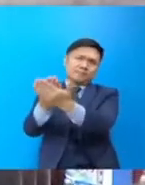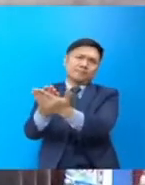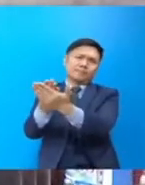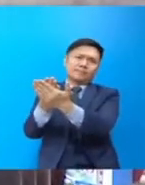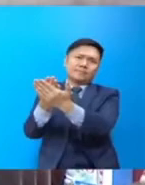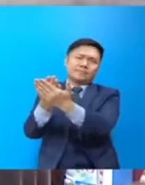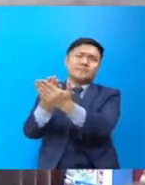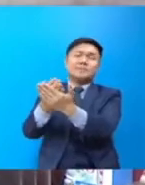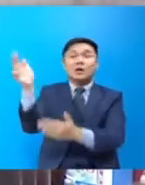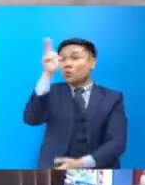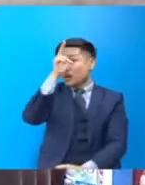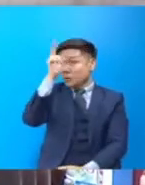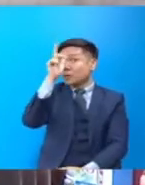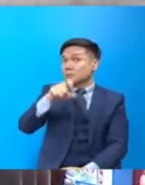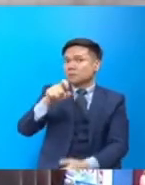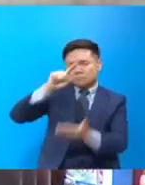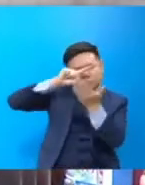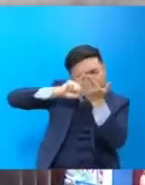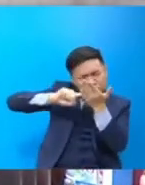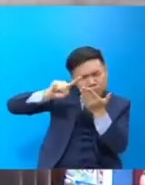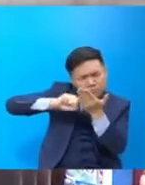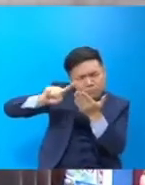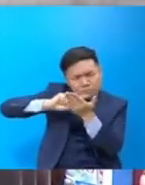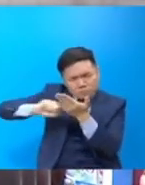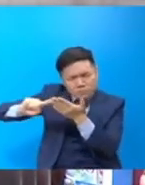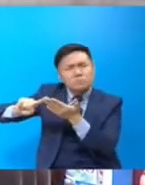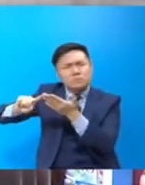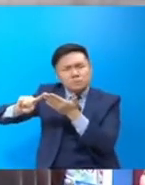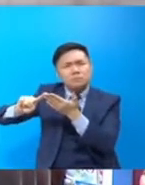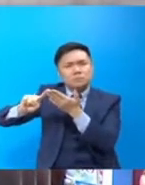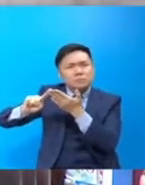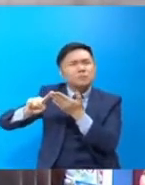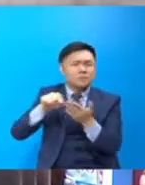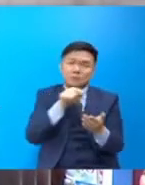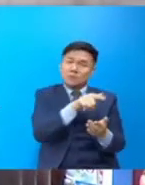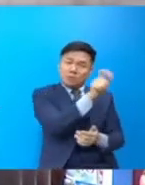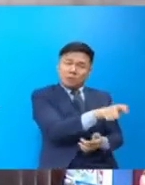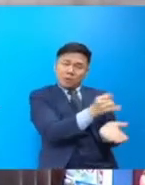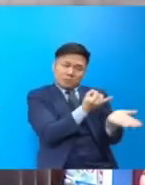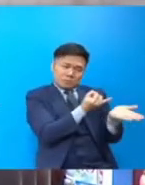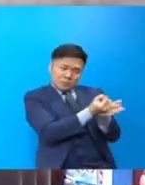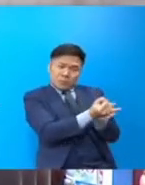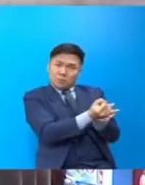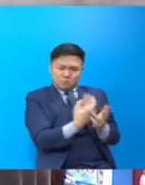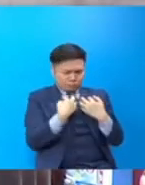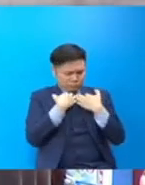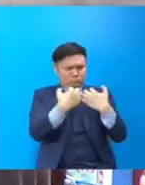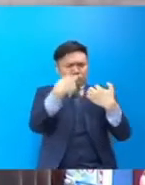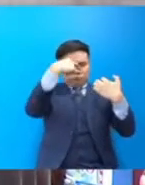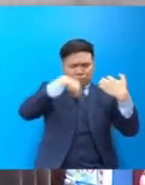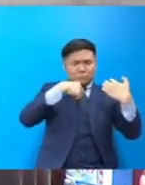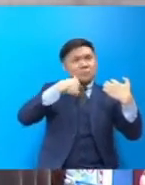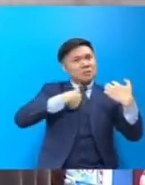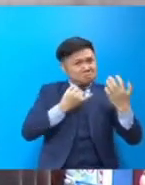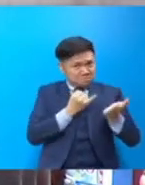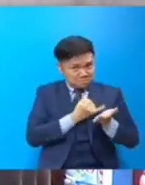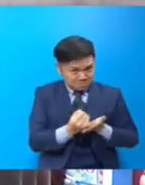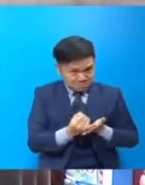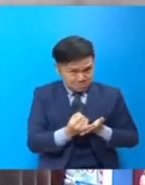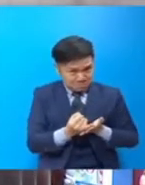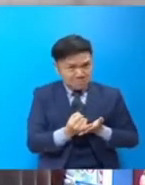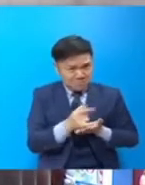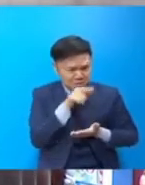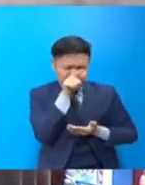ke kerajaan perlu meneliti meneliti nilai integrasi dan Jatidiri yang ada pada